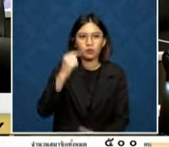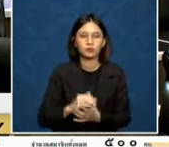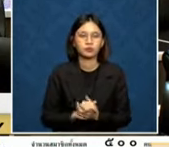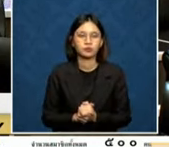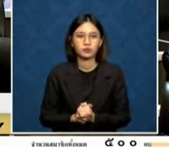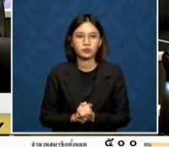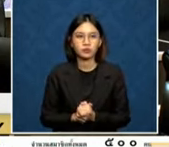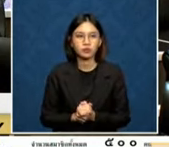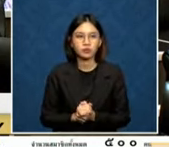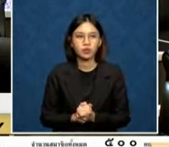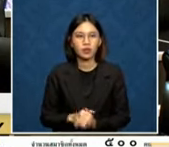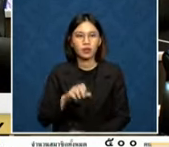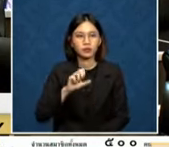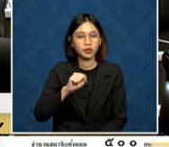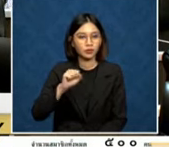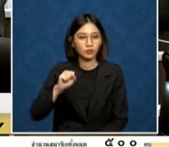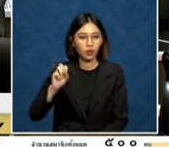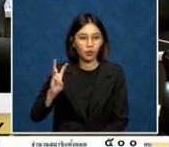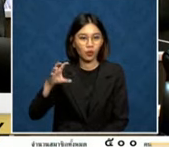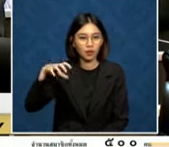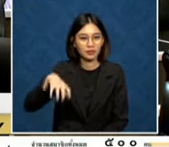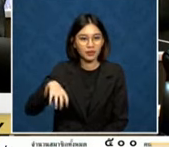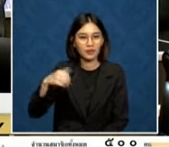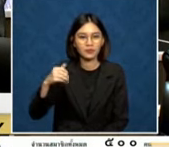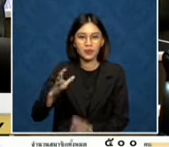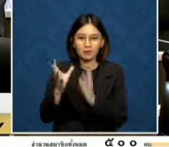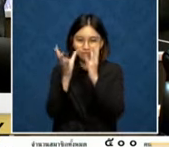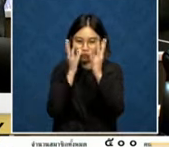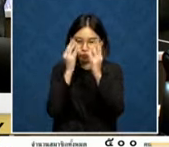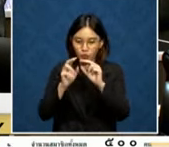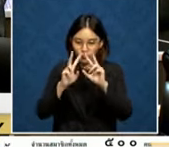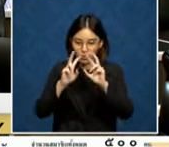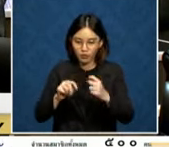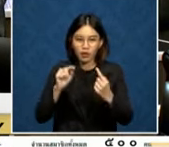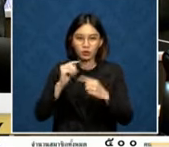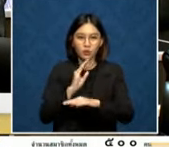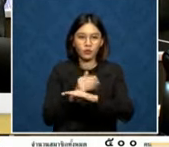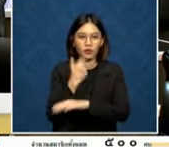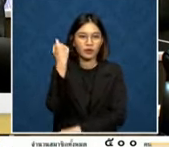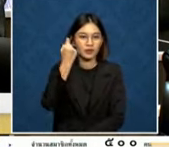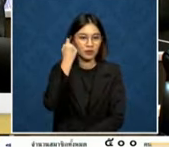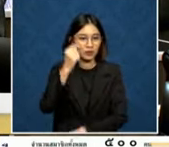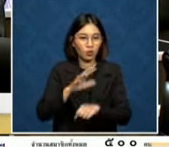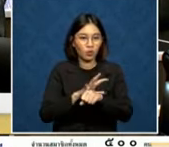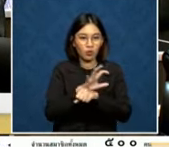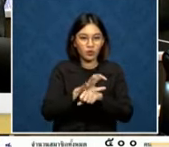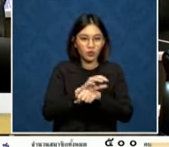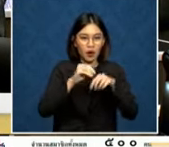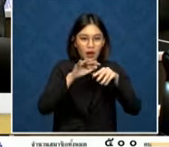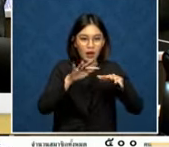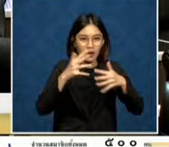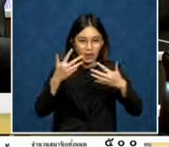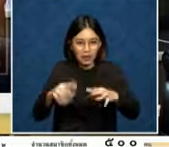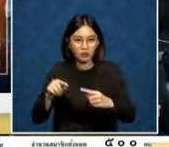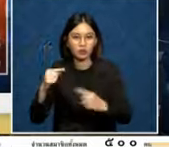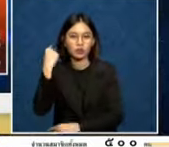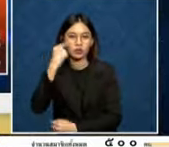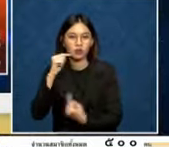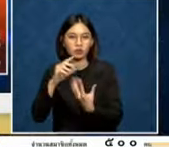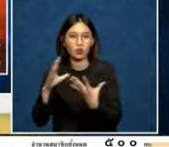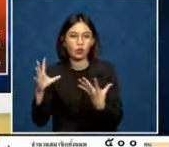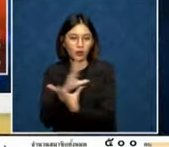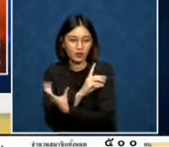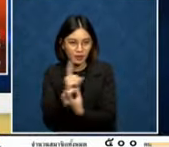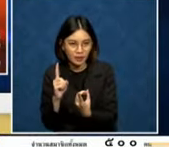ท่านประธานโดยสสวเนี่ยนะครับเผยผลการศึกษาธุรกิจท่องเที่ยวครับหลังโควิด- 199พบว่าการท่องเที่ยวเชิงวัฒนธรรมเนี่ยนะ